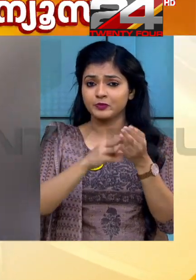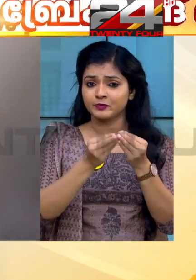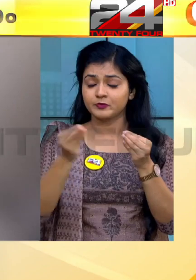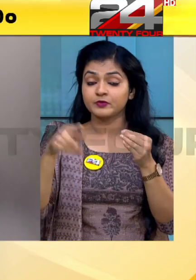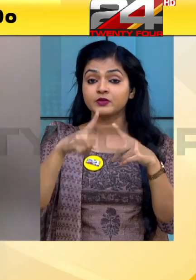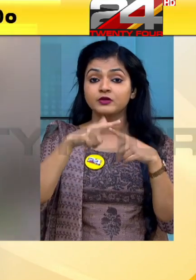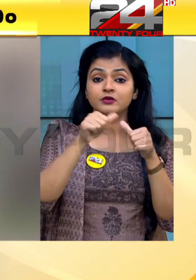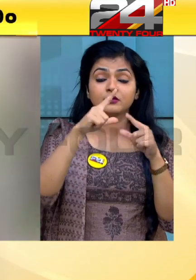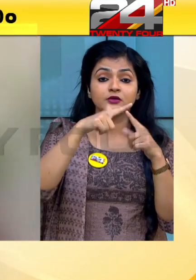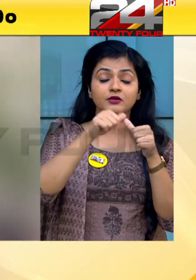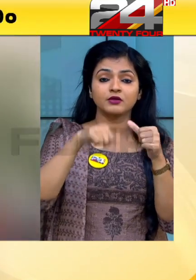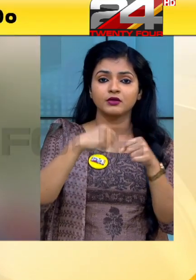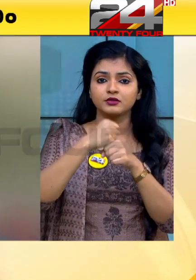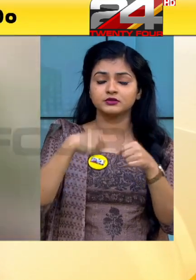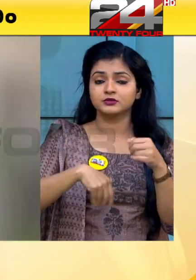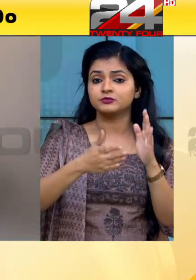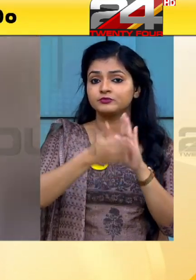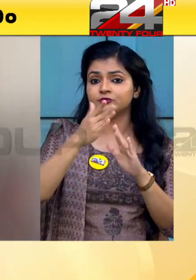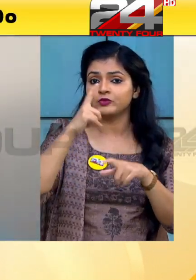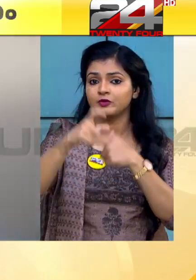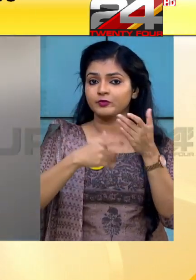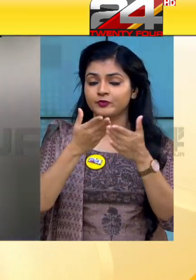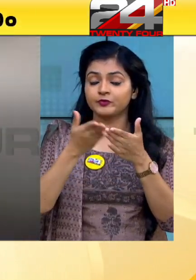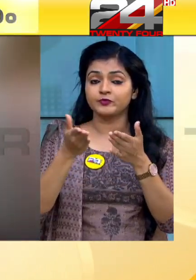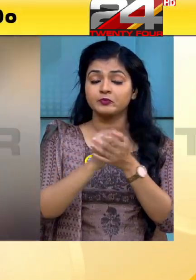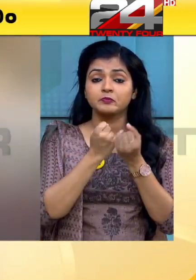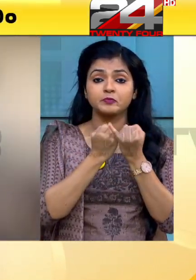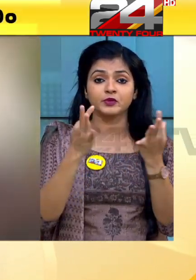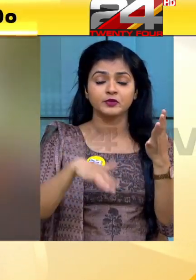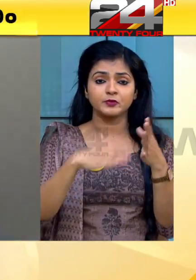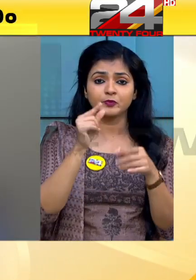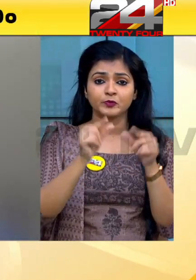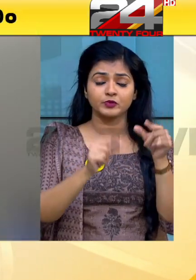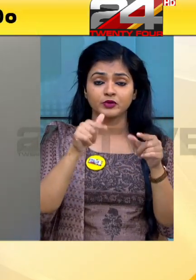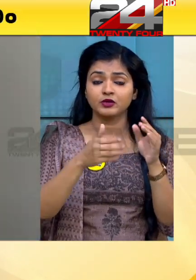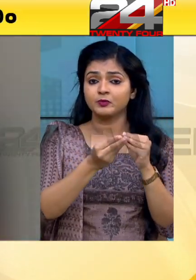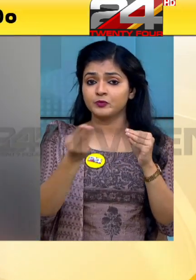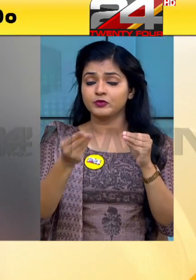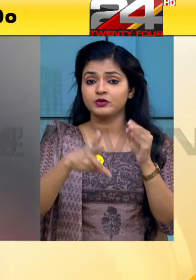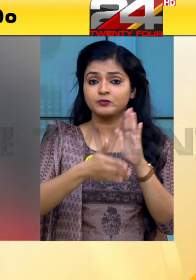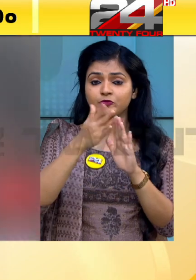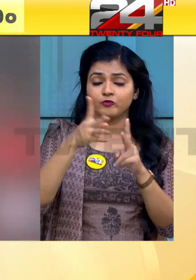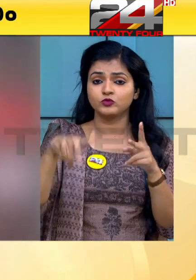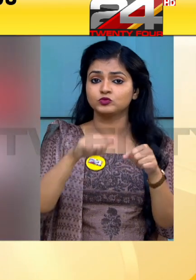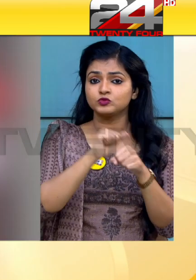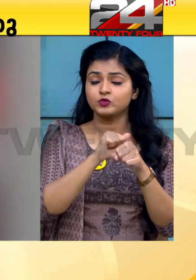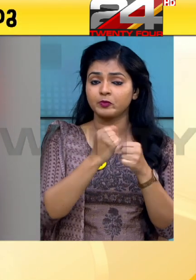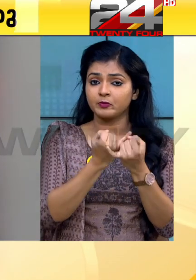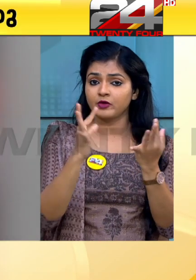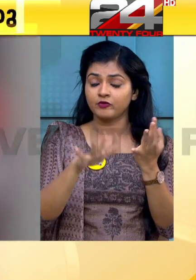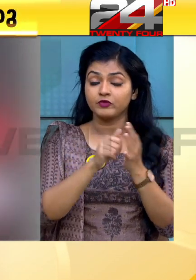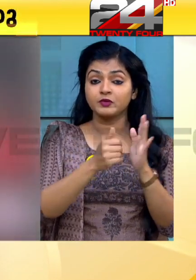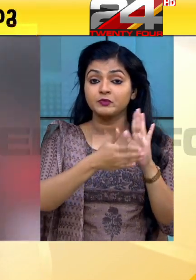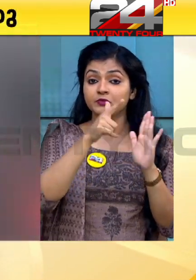ടാറ്റ ഗാലക്സി കമ്പനിയുടെ കെട്ടിടം പ്രവർത്തിക്കുന്നത്. നിരവധി ജീവനക്കാർ ഈ കെട്ടിടത്തിന് സമീപത്തെ കെട്ടിടങ്ങളിലും ജോലി ചെയ്യുന്നുണ്ട്. ആ കെട്ടിടത്തിലാണ്